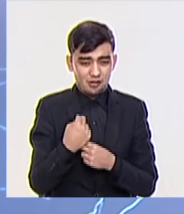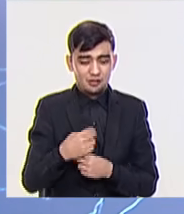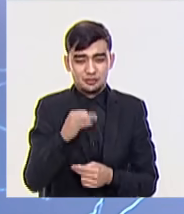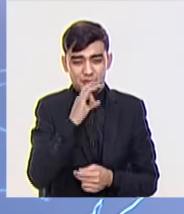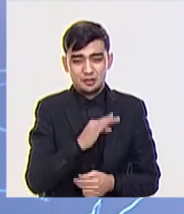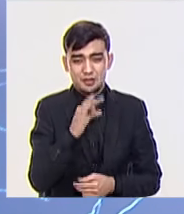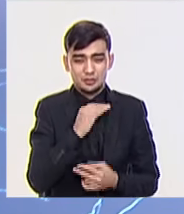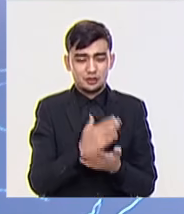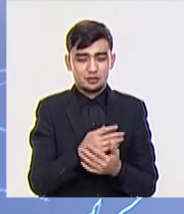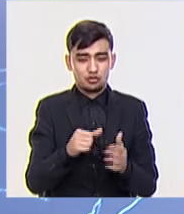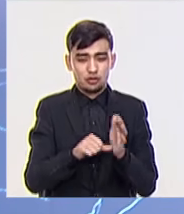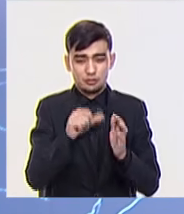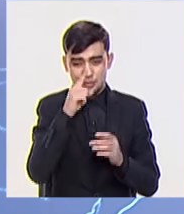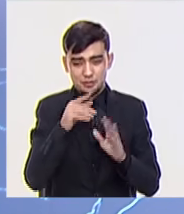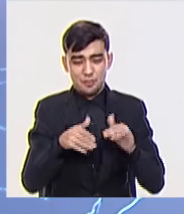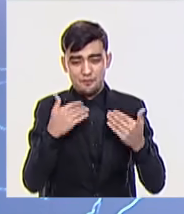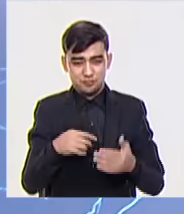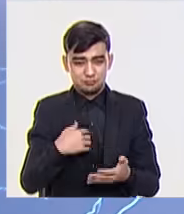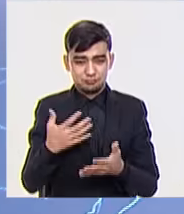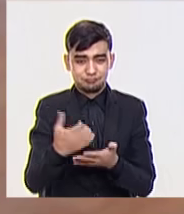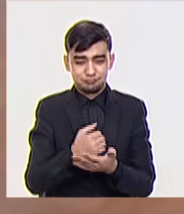жылдан бері қол жеткізе алмай жүргендер де бар екен.